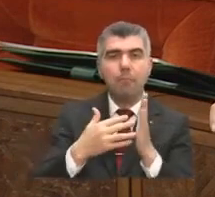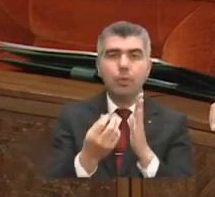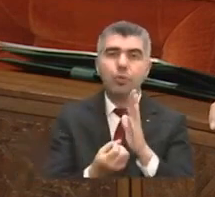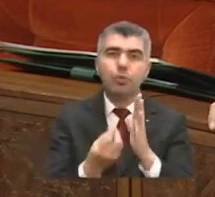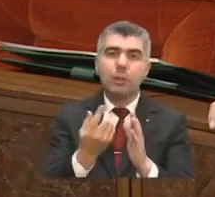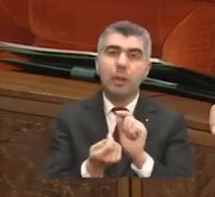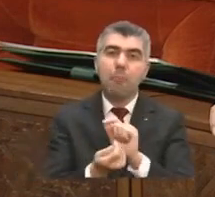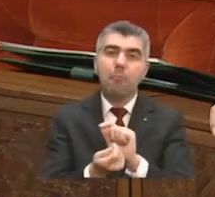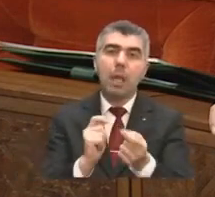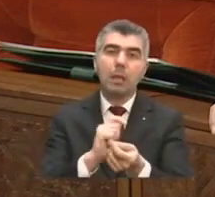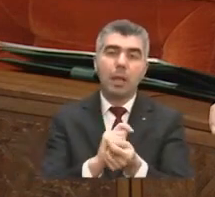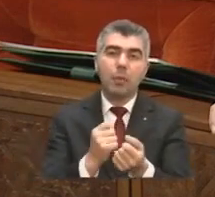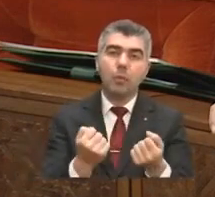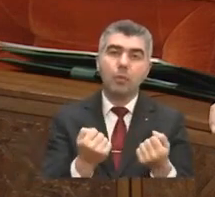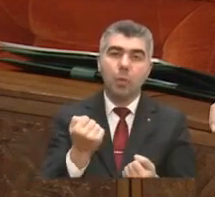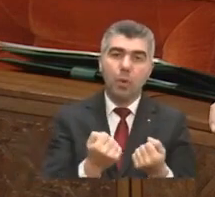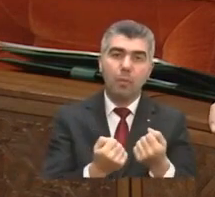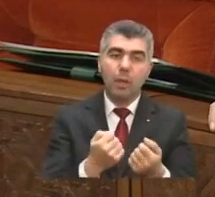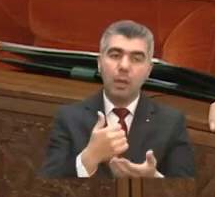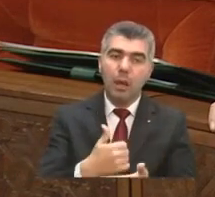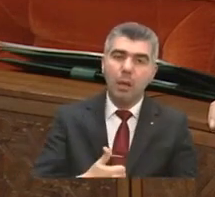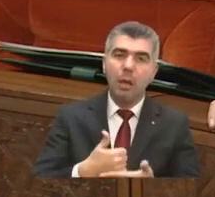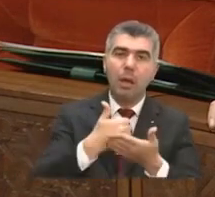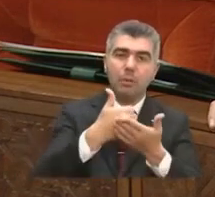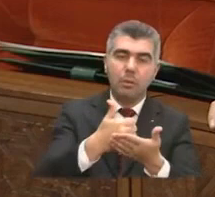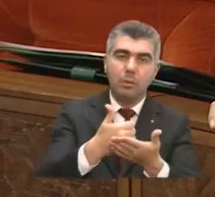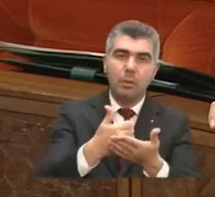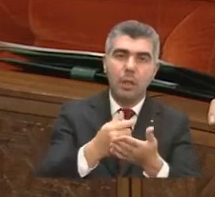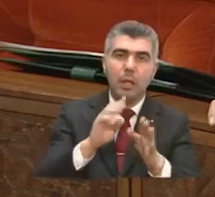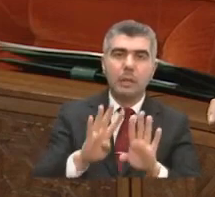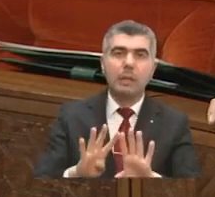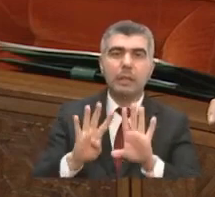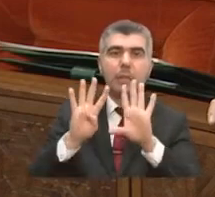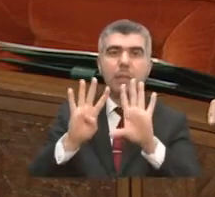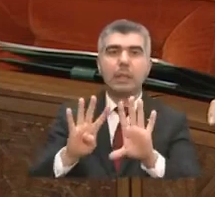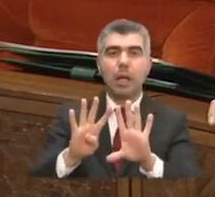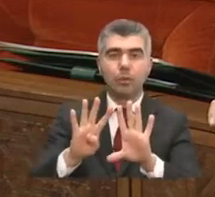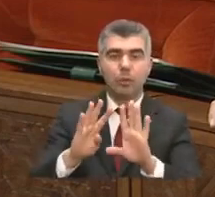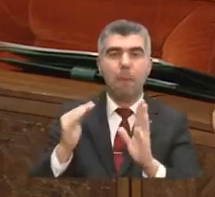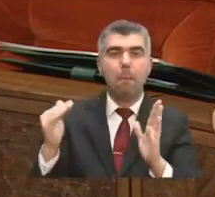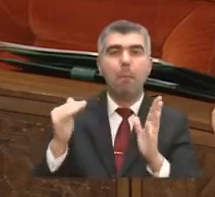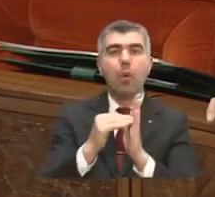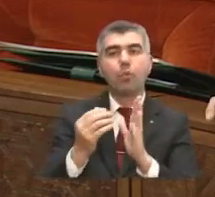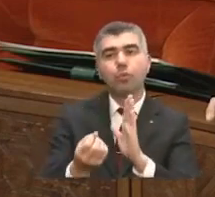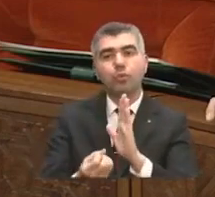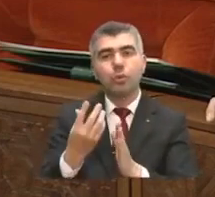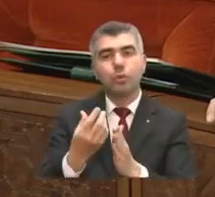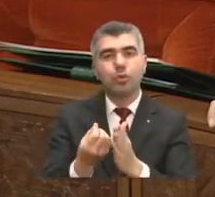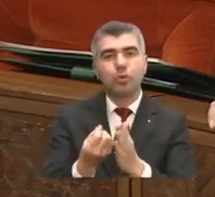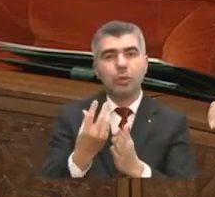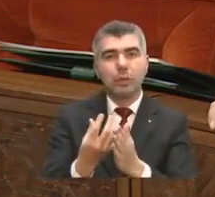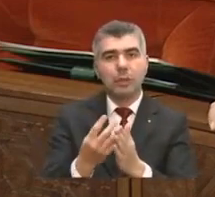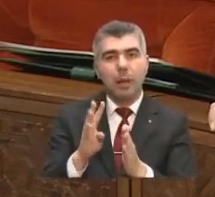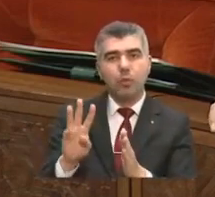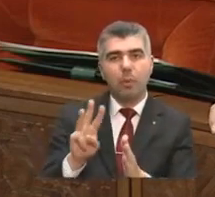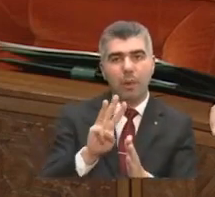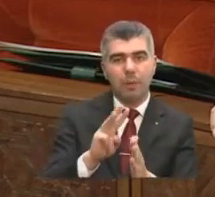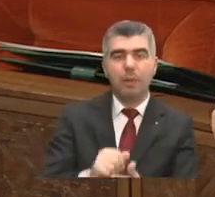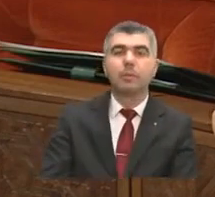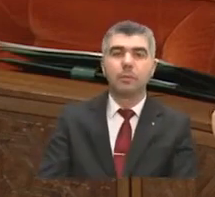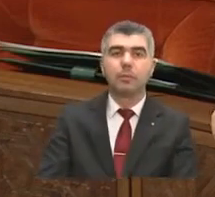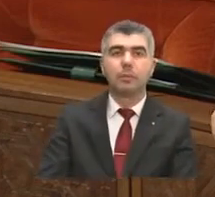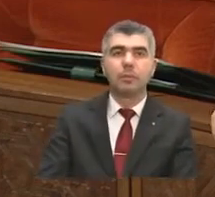المركبات، وكاين تقديم ديال منحة خاصة يمكن لها توصل 180 ألف درهم بالنسبة للمركبة الجديدة. النقطة الثالثة هو